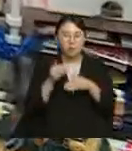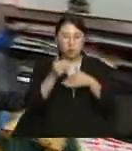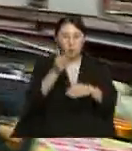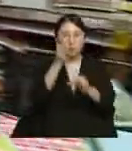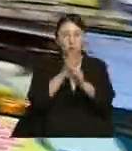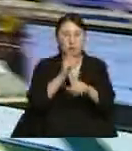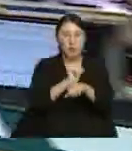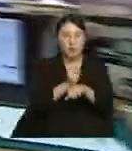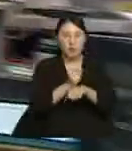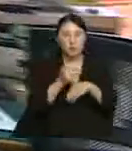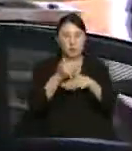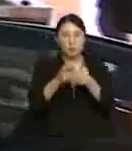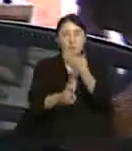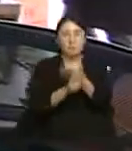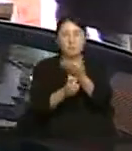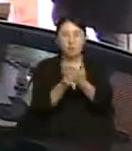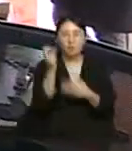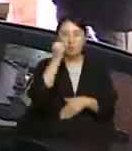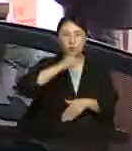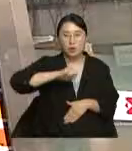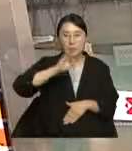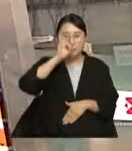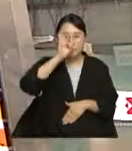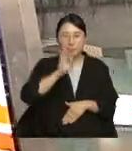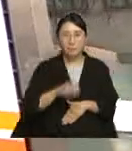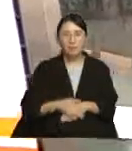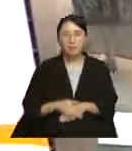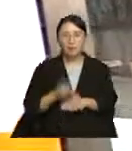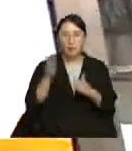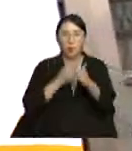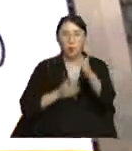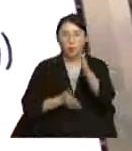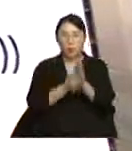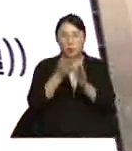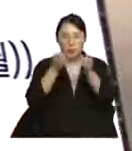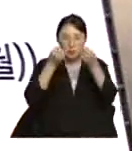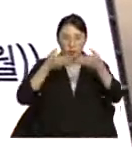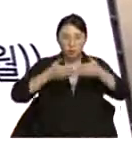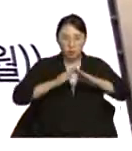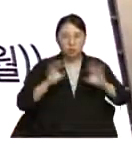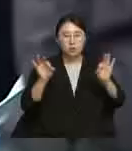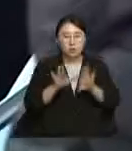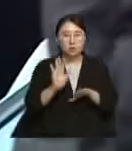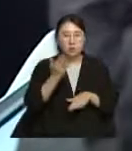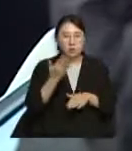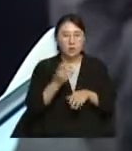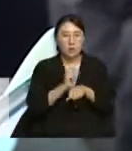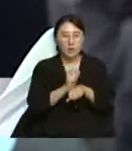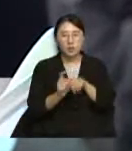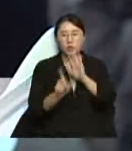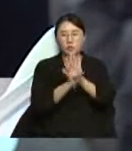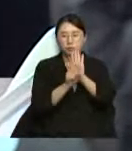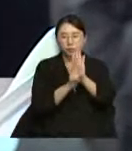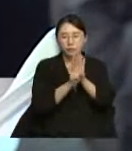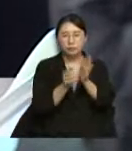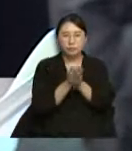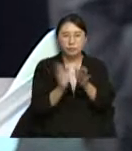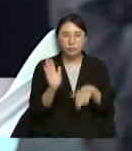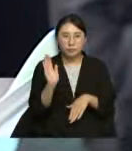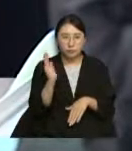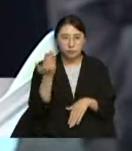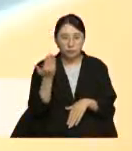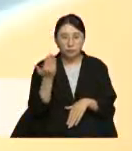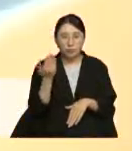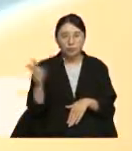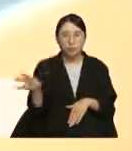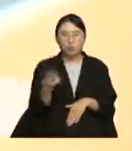과정에서 행정절차법을 위반했다고 보고 있습니다. 공공기관을 신설할 때나 없앨 때는 행정예고가 선행돼야 하는데